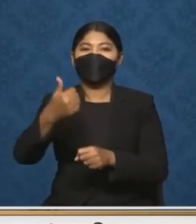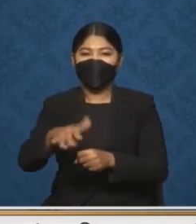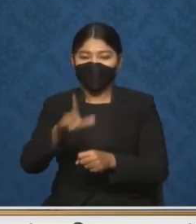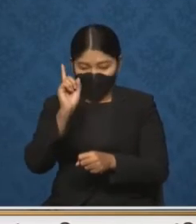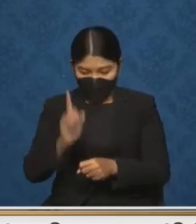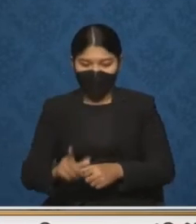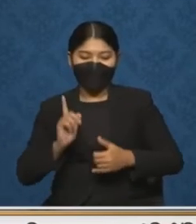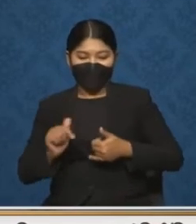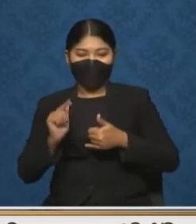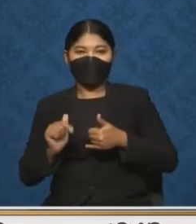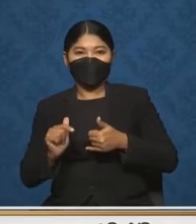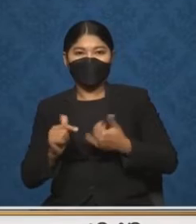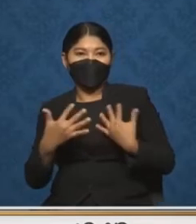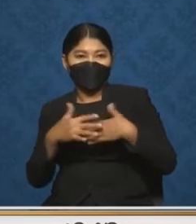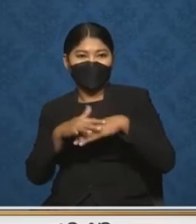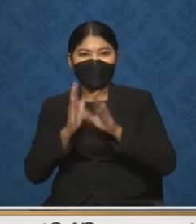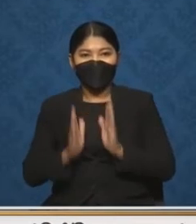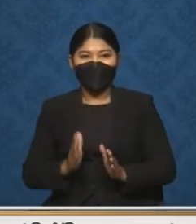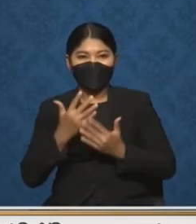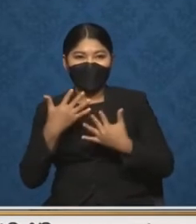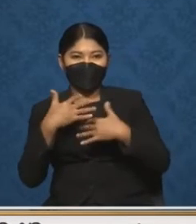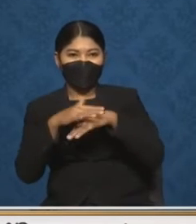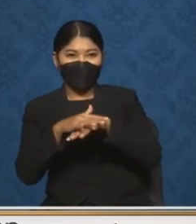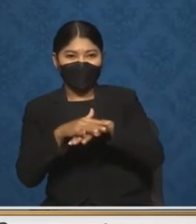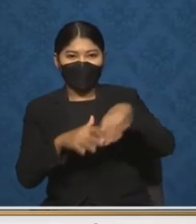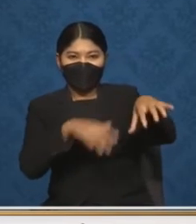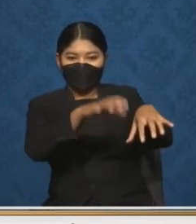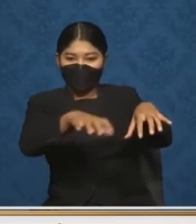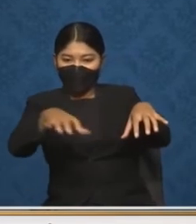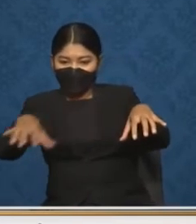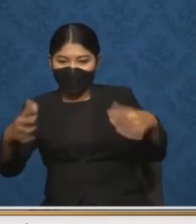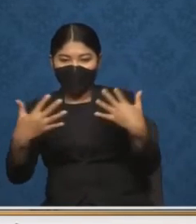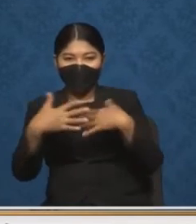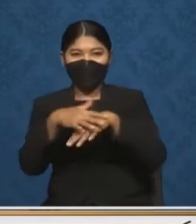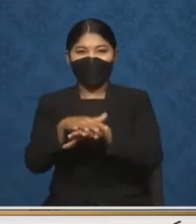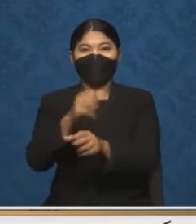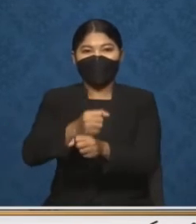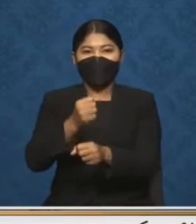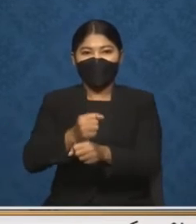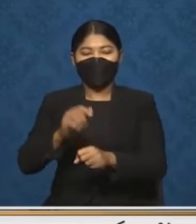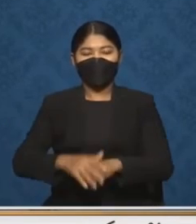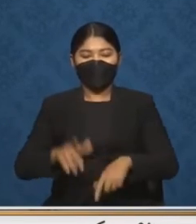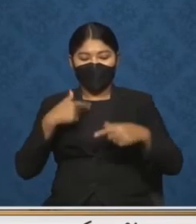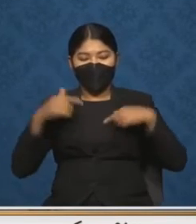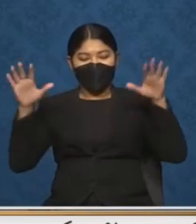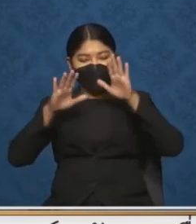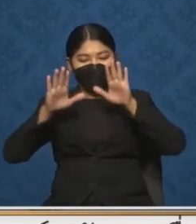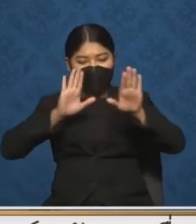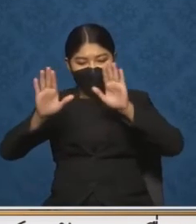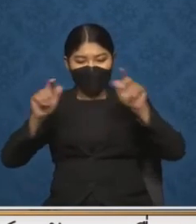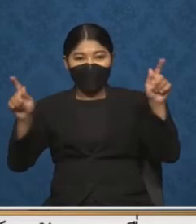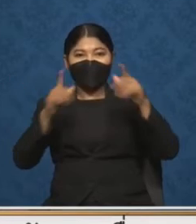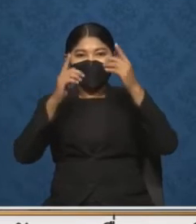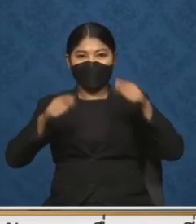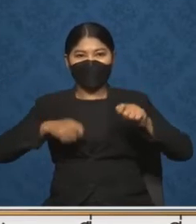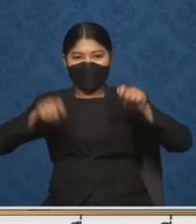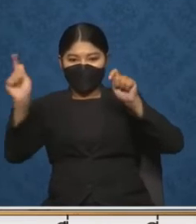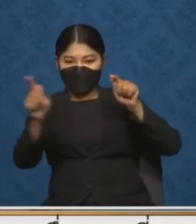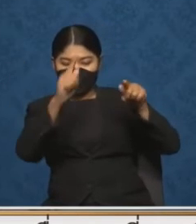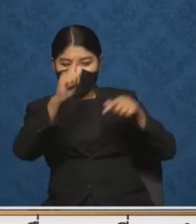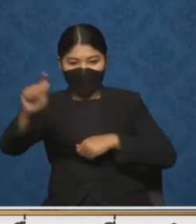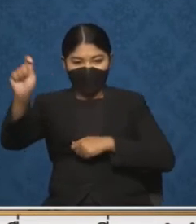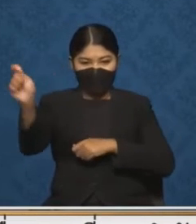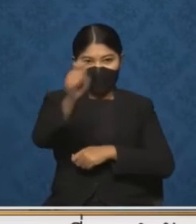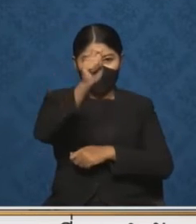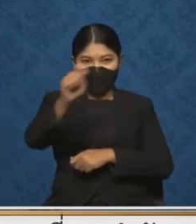ต้องการ Accountator ด หน่วยงานแลวเกี่ยวข้องพวกนี้เปลียบเสม เคื่ดนตรี ไม่รมกี่ร้อย warming แต่ถ้าเกิดวาคุไม